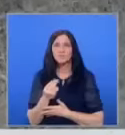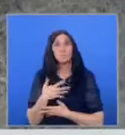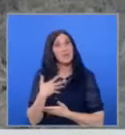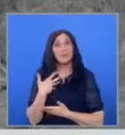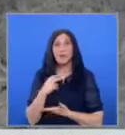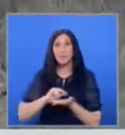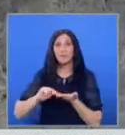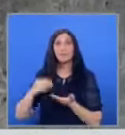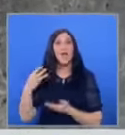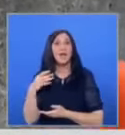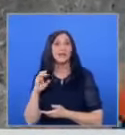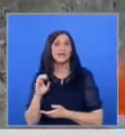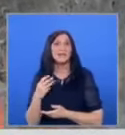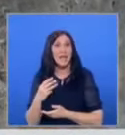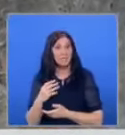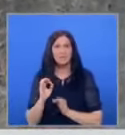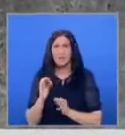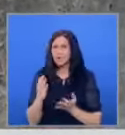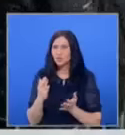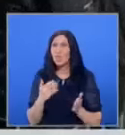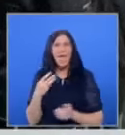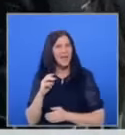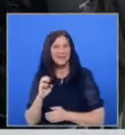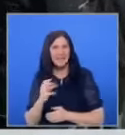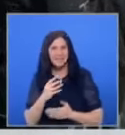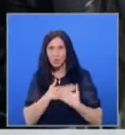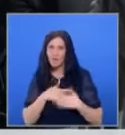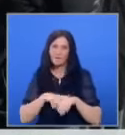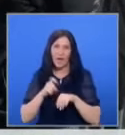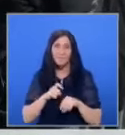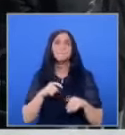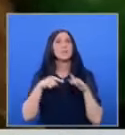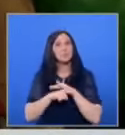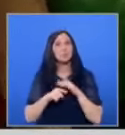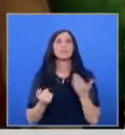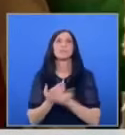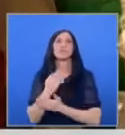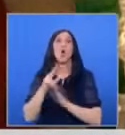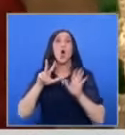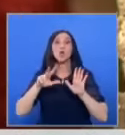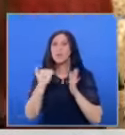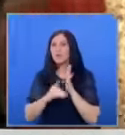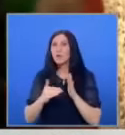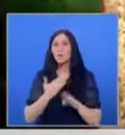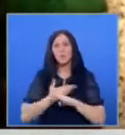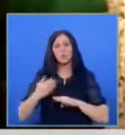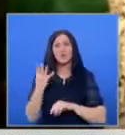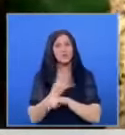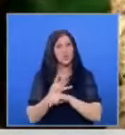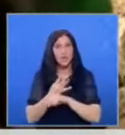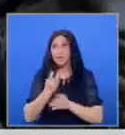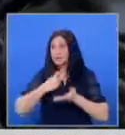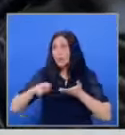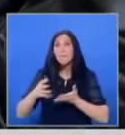пиша есе, така че... Есе за любовта? Да. Матурата започна в 8.30 и продължи 4 часа. На